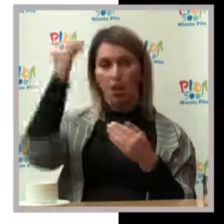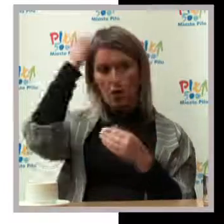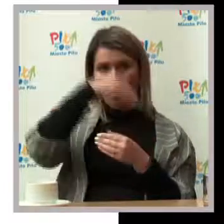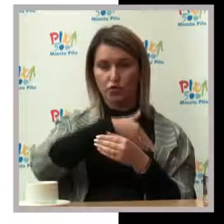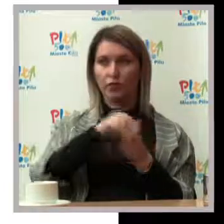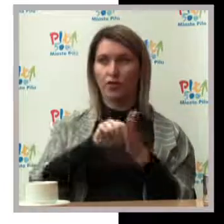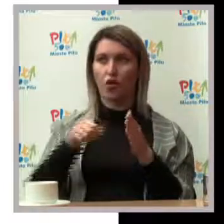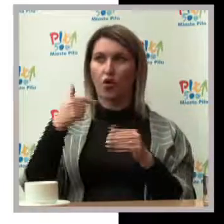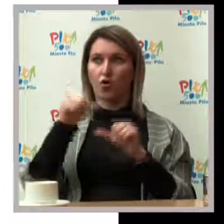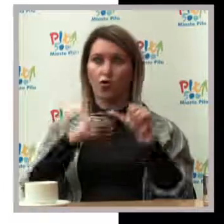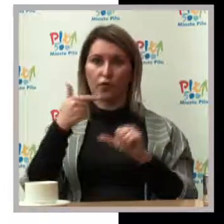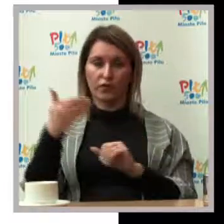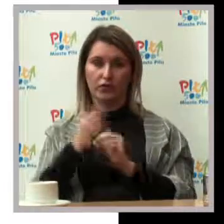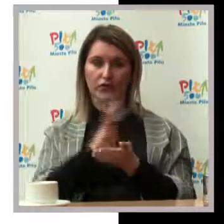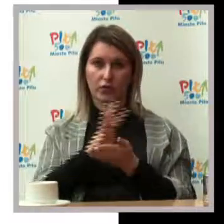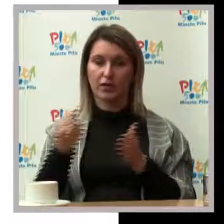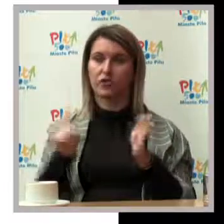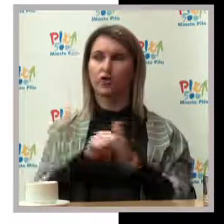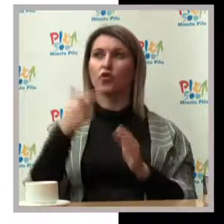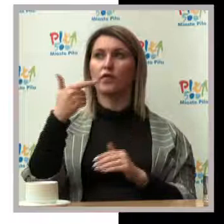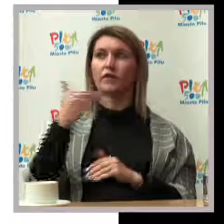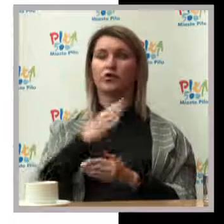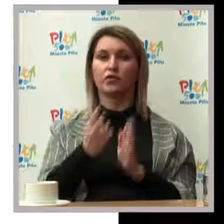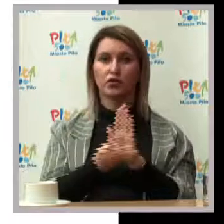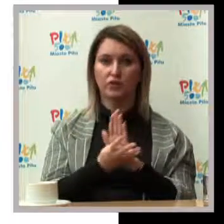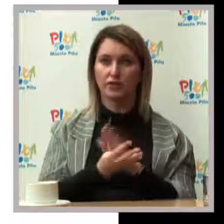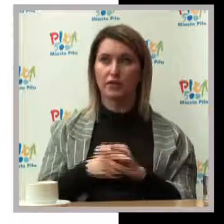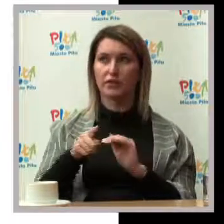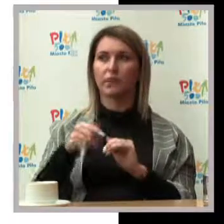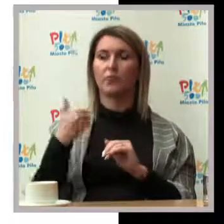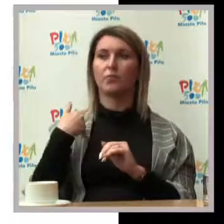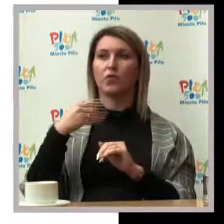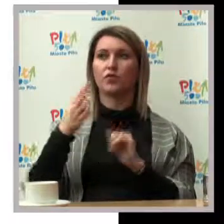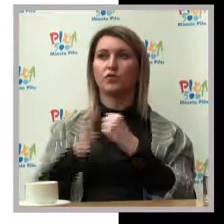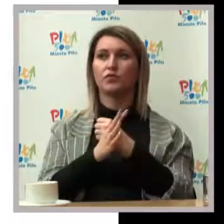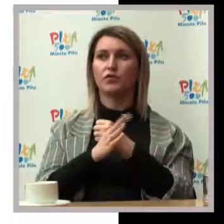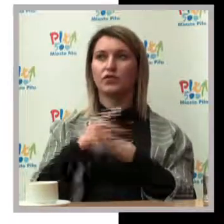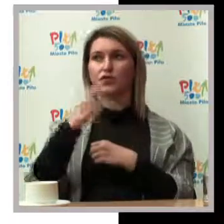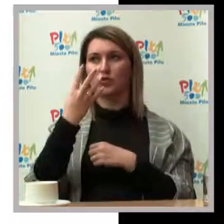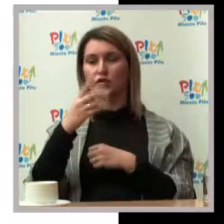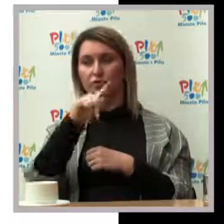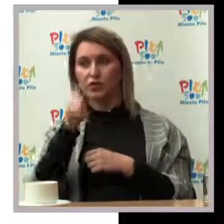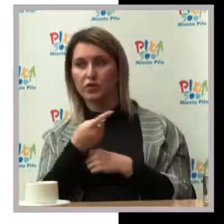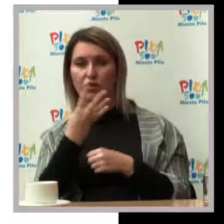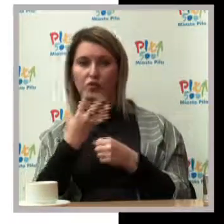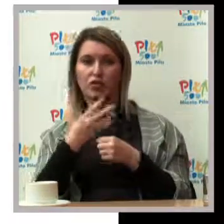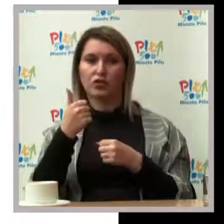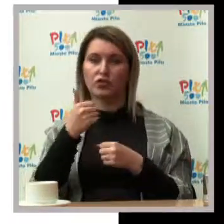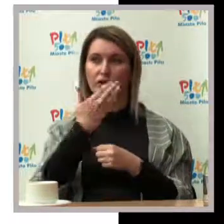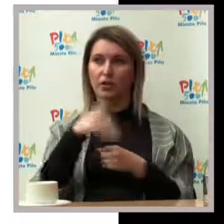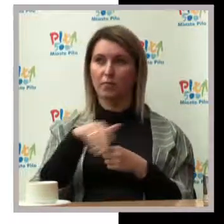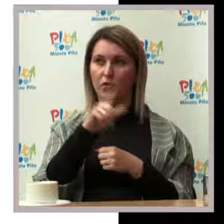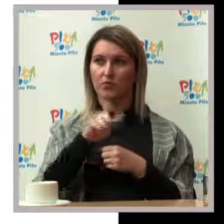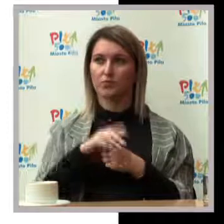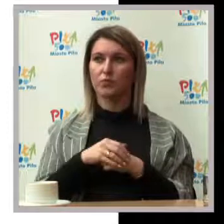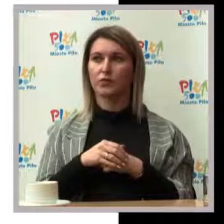oczywiście ta kwota rosła. W roku 2014 to 94,41 milionów. W